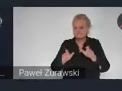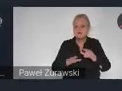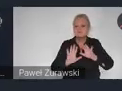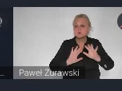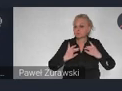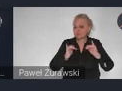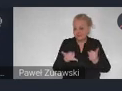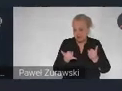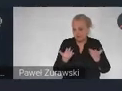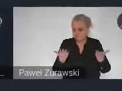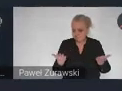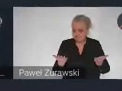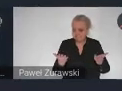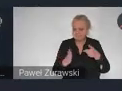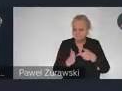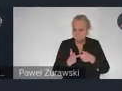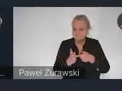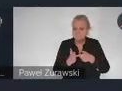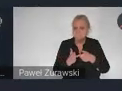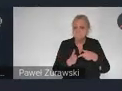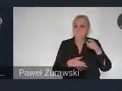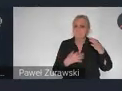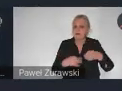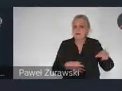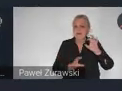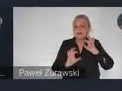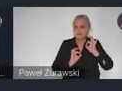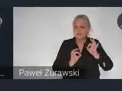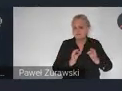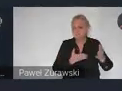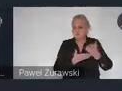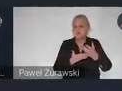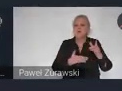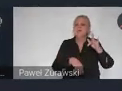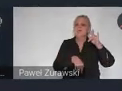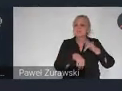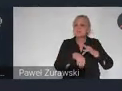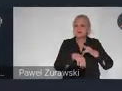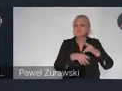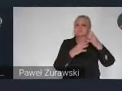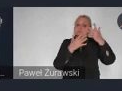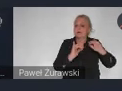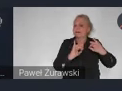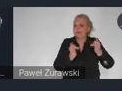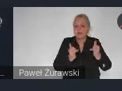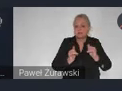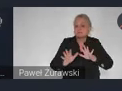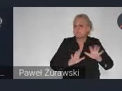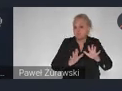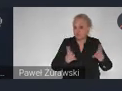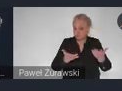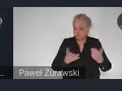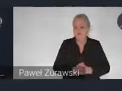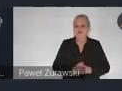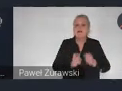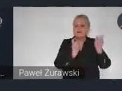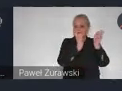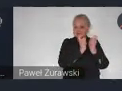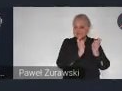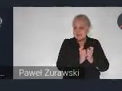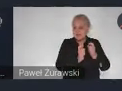po prostu zasięgną państwu tej informacji o osiągnięciu wskaźnika wskaźniki